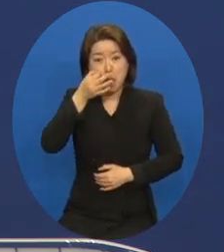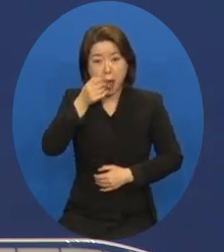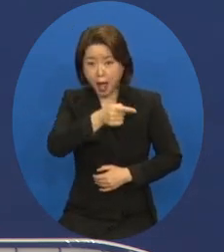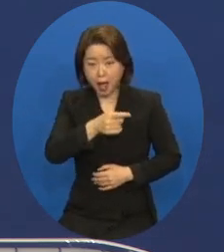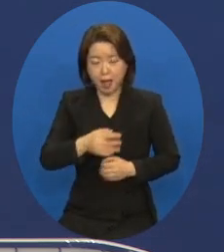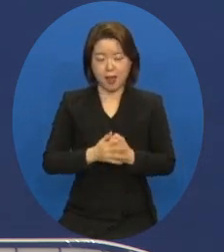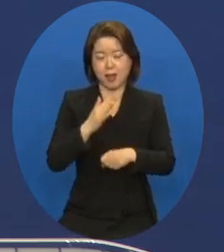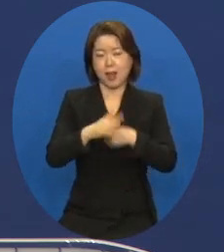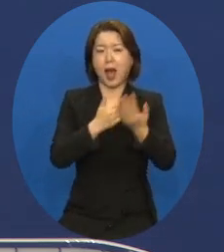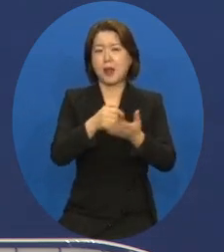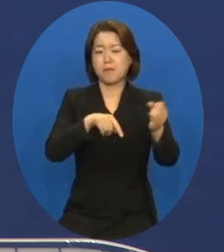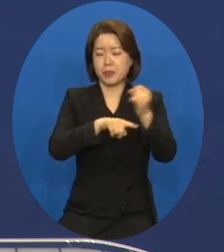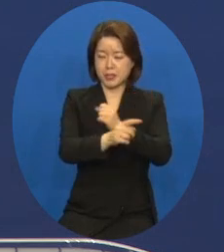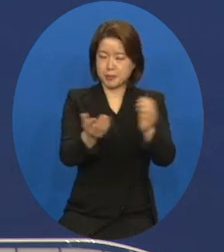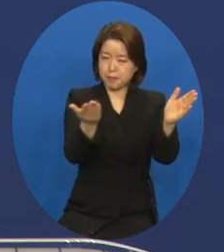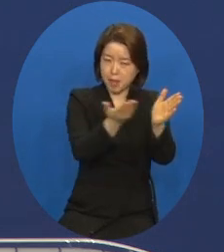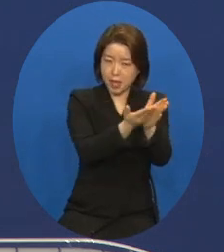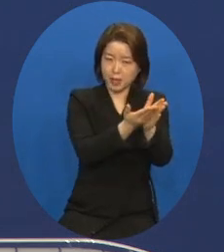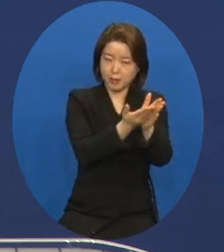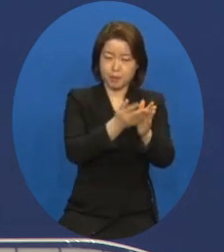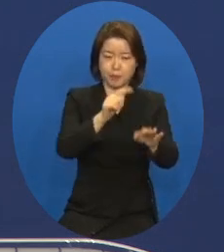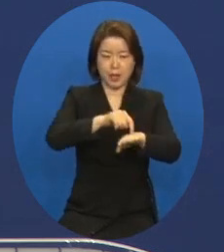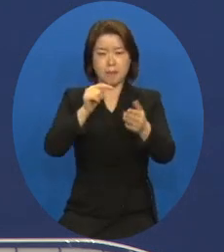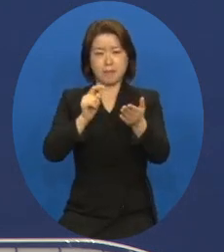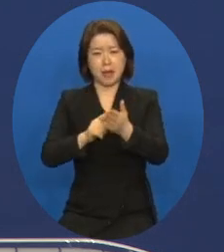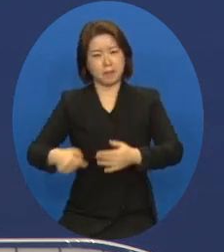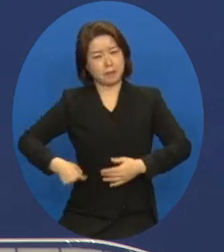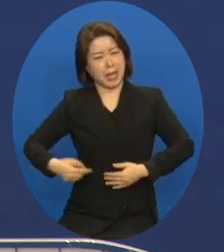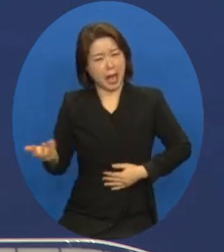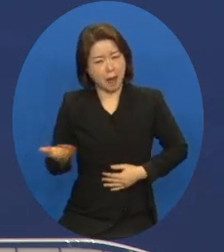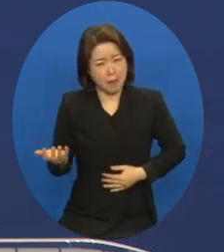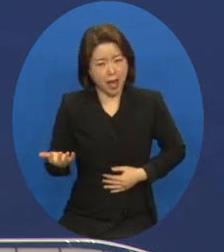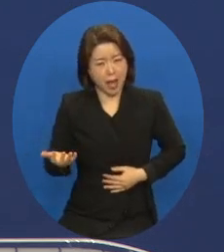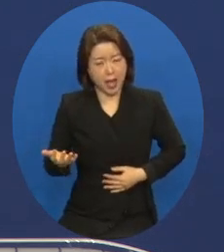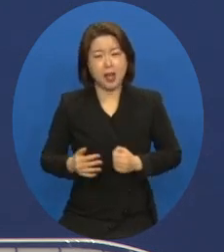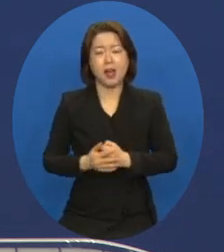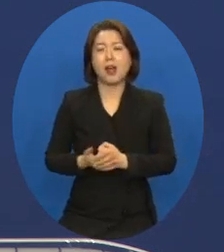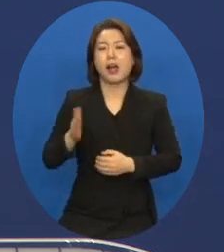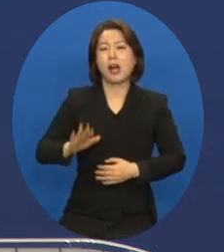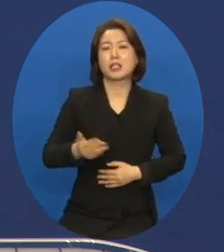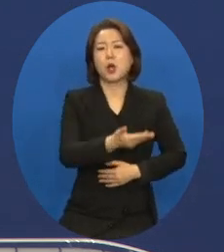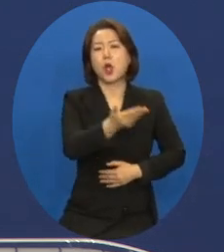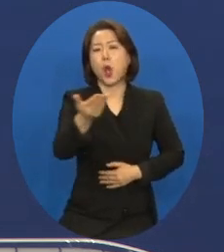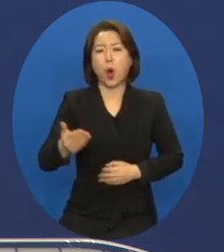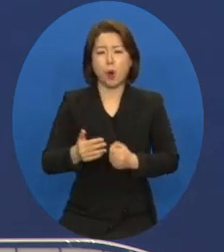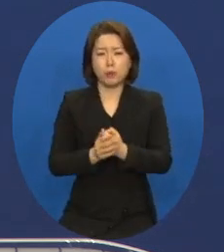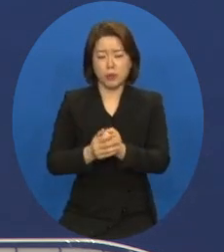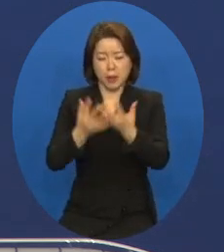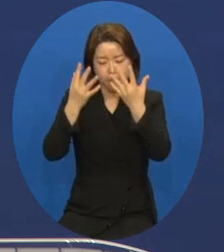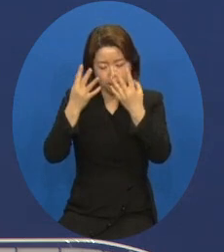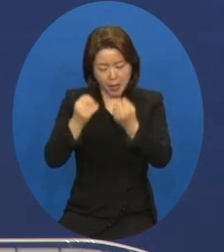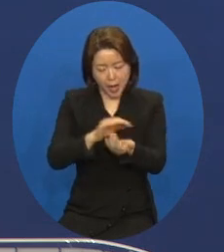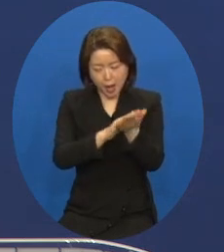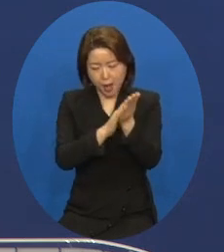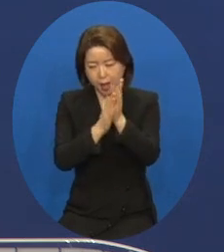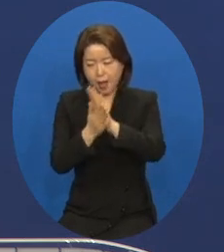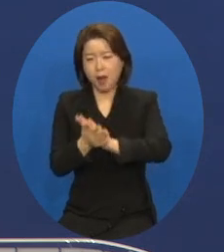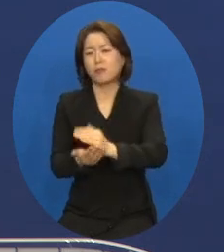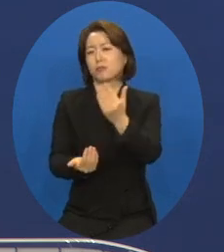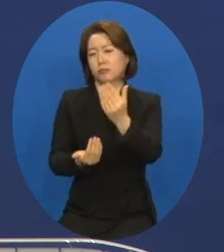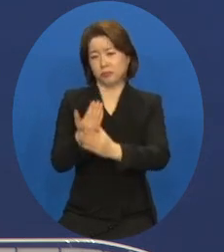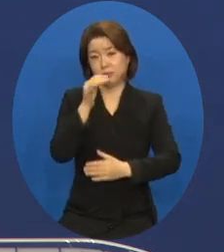하나님의 뜻에 맞게 마음 아파 함으로써 여러분에게 얼마나 많은 변화가 일어났습니까